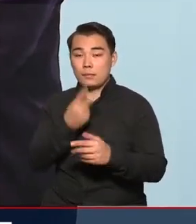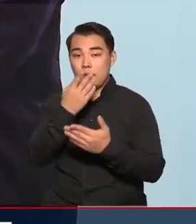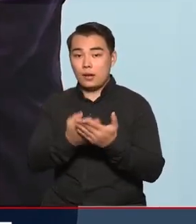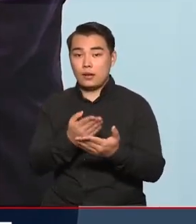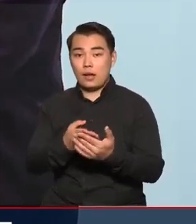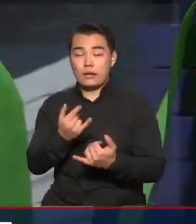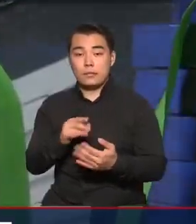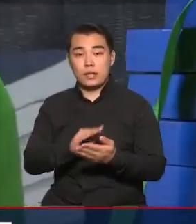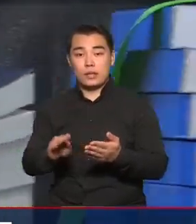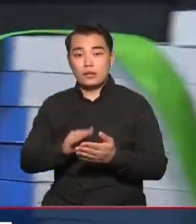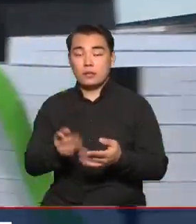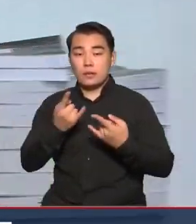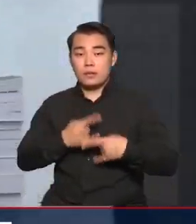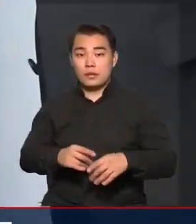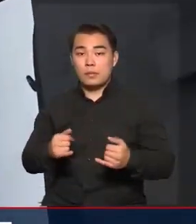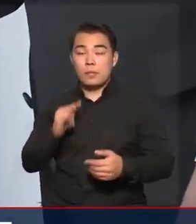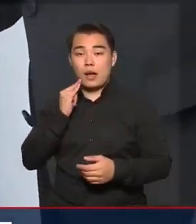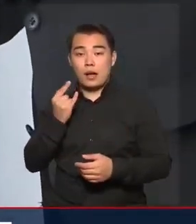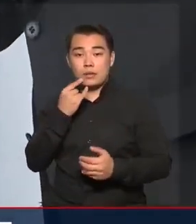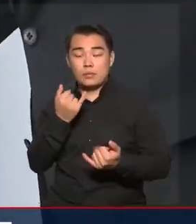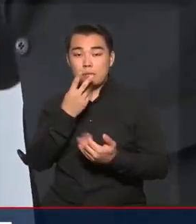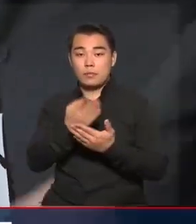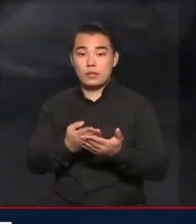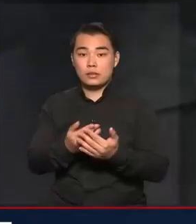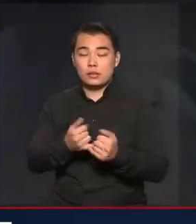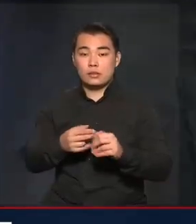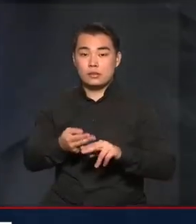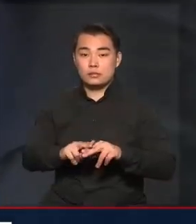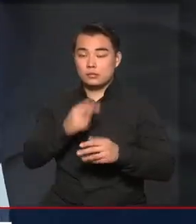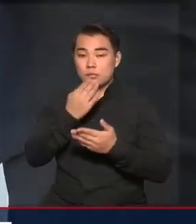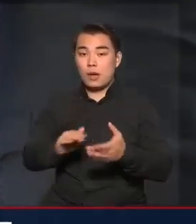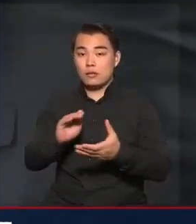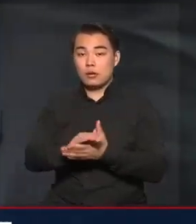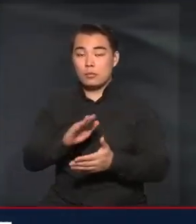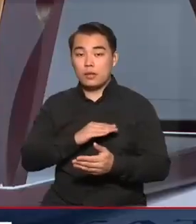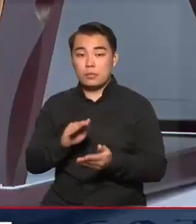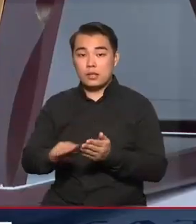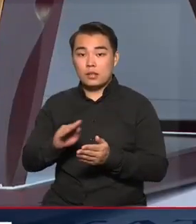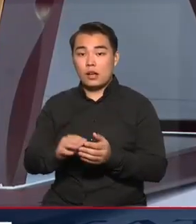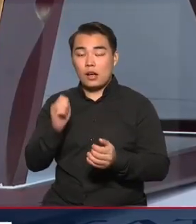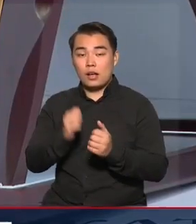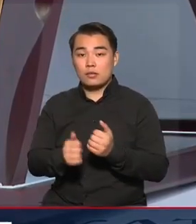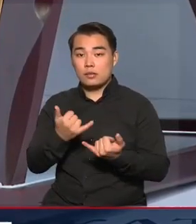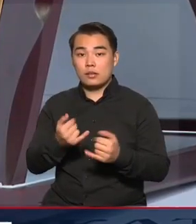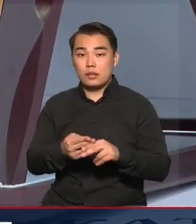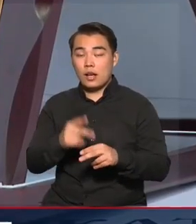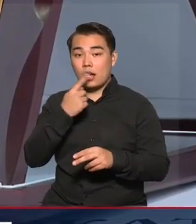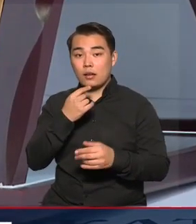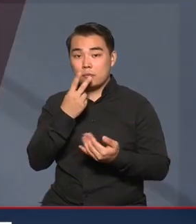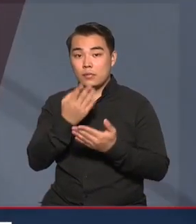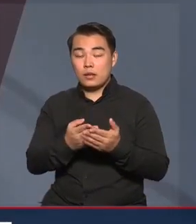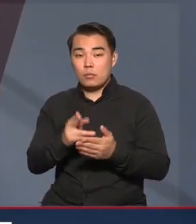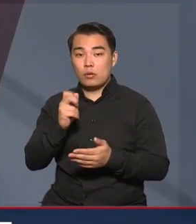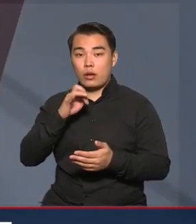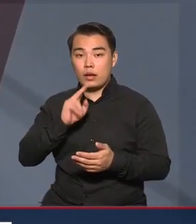кейін ақынның туған жері Павлодарда басылып шыққан жыр жинағы таныстырылды. Онда қаламгердің ар алдында қызыл түнектегі ақ